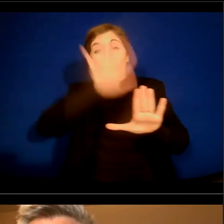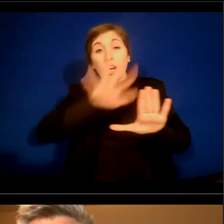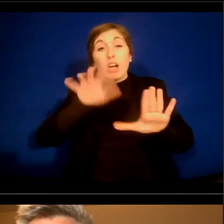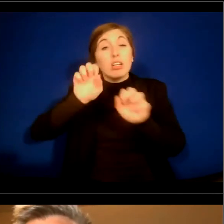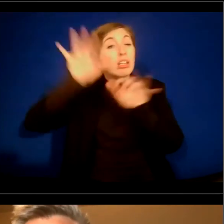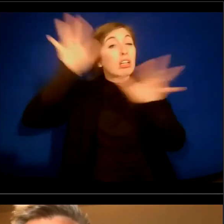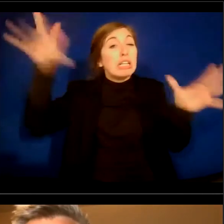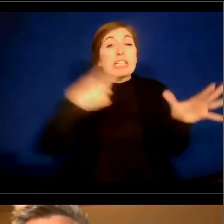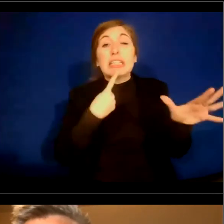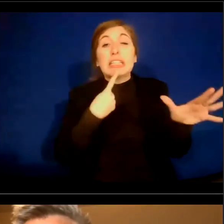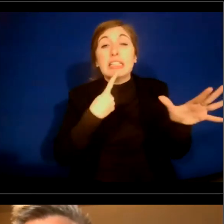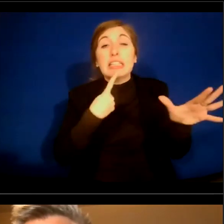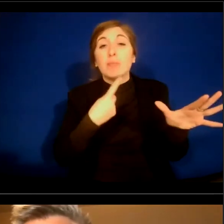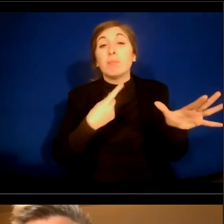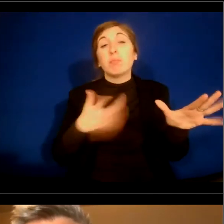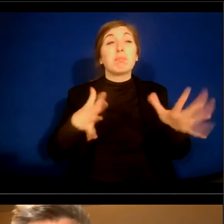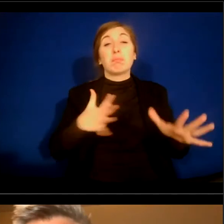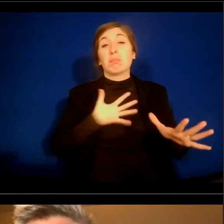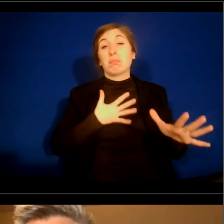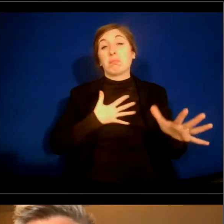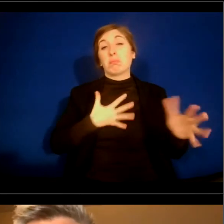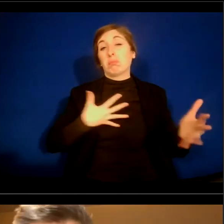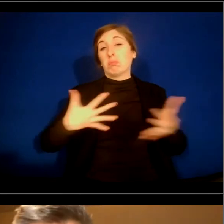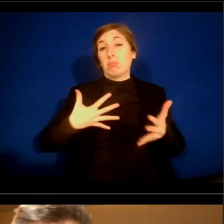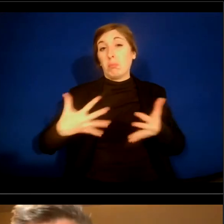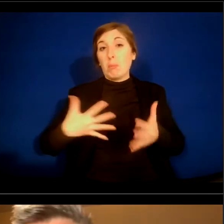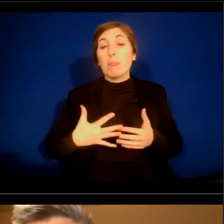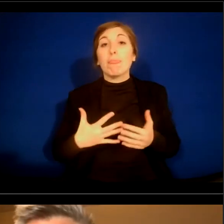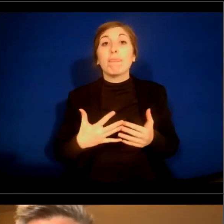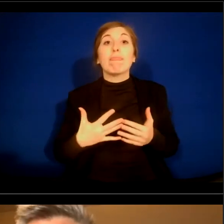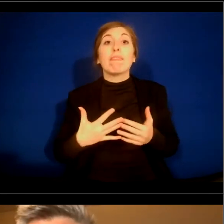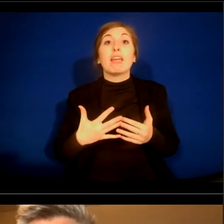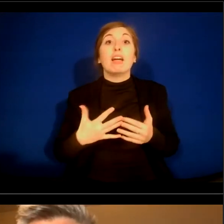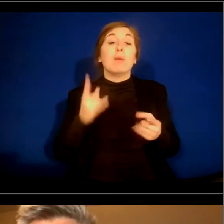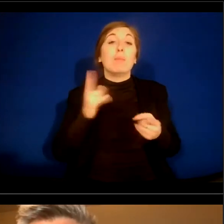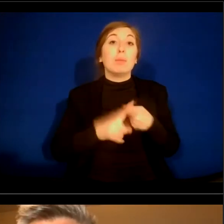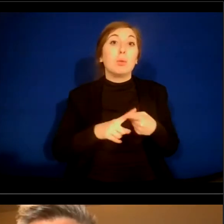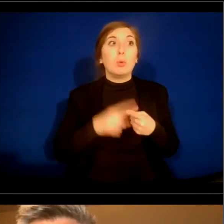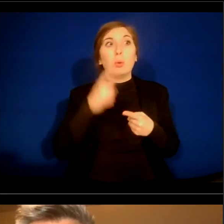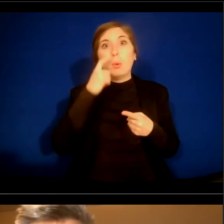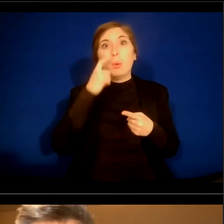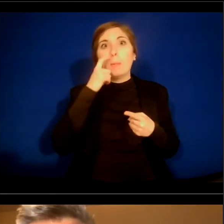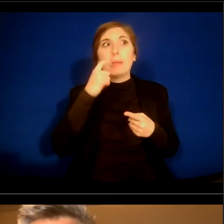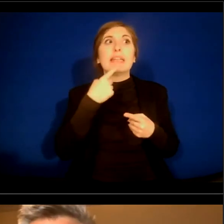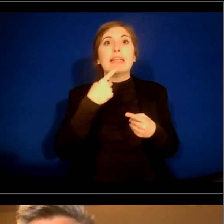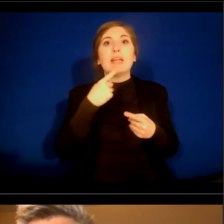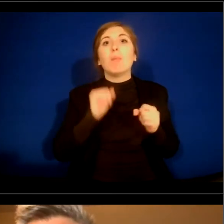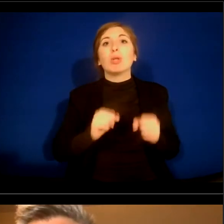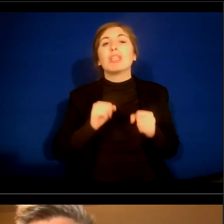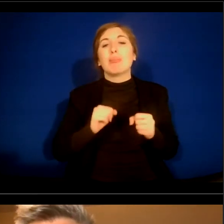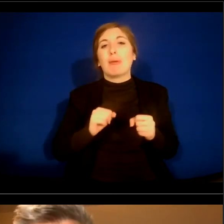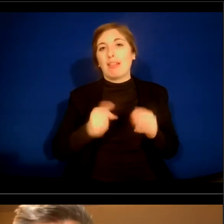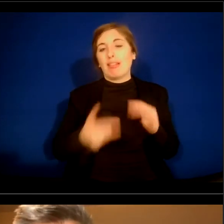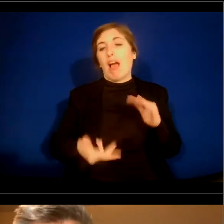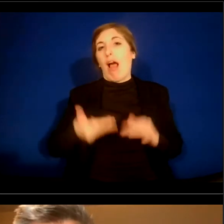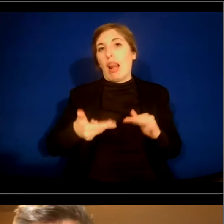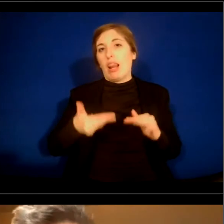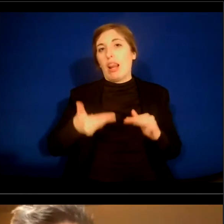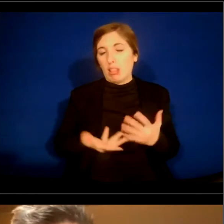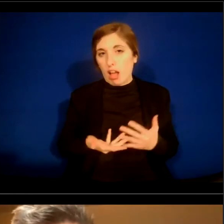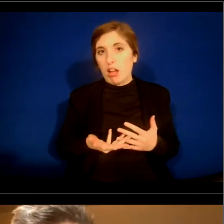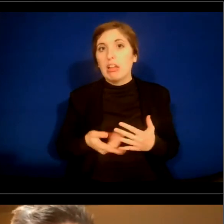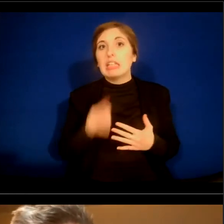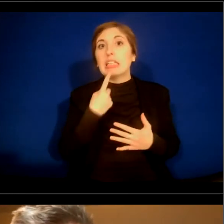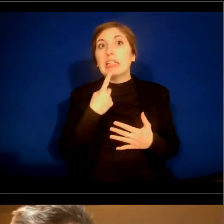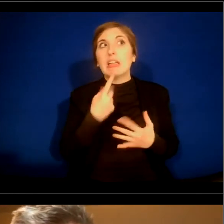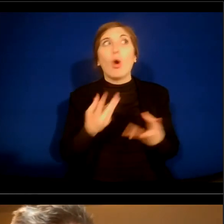quindi persone che tutto sommato hanno potuto quasi subito attivarsi e organizzarsi per